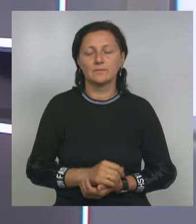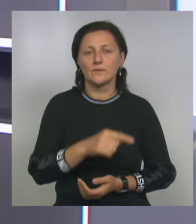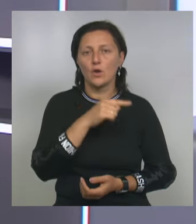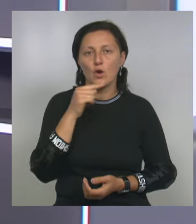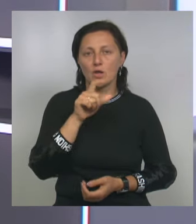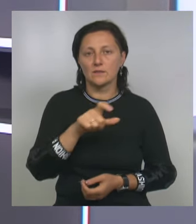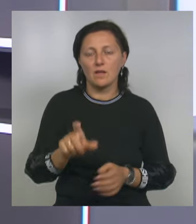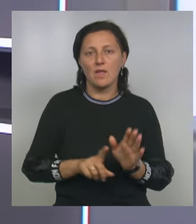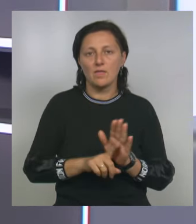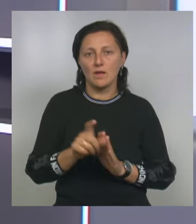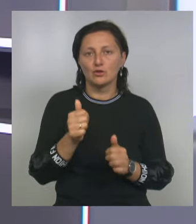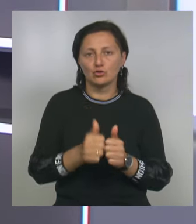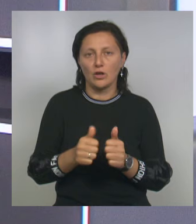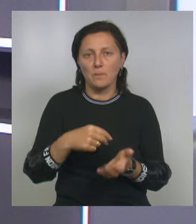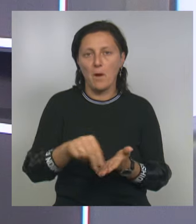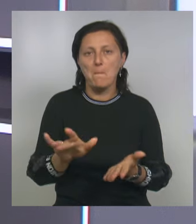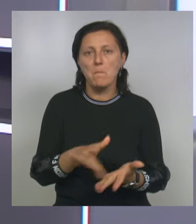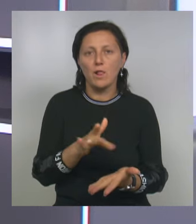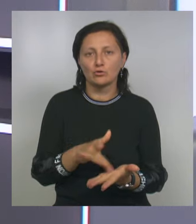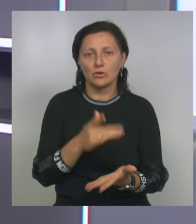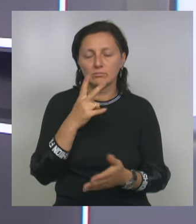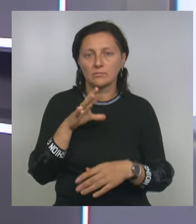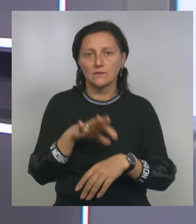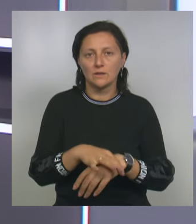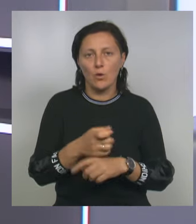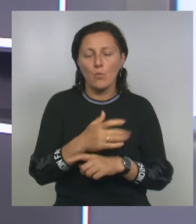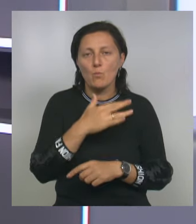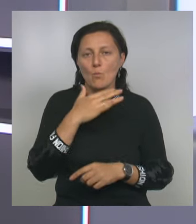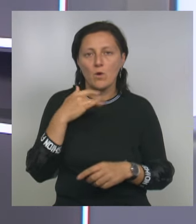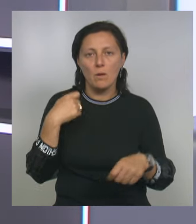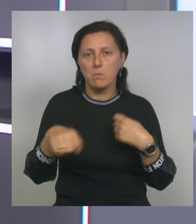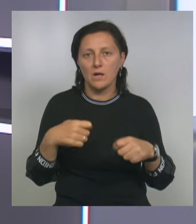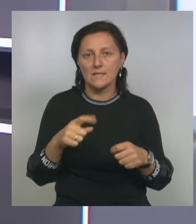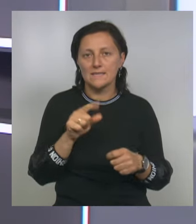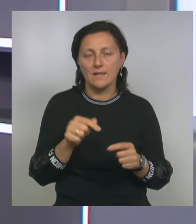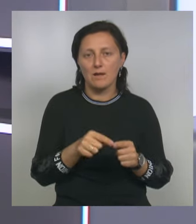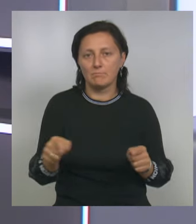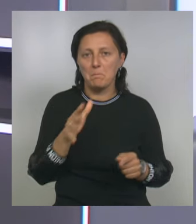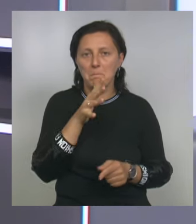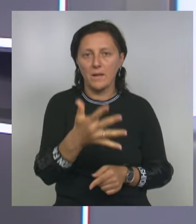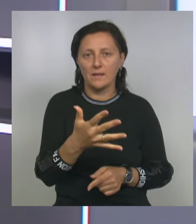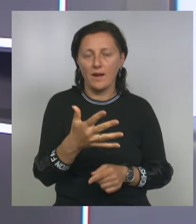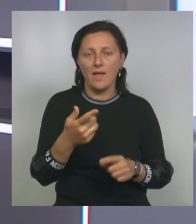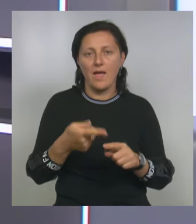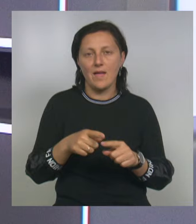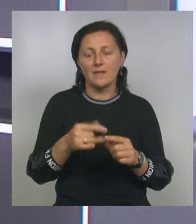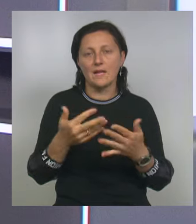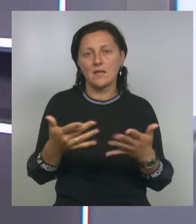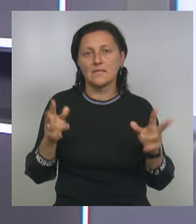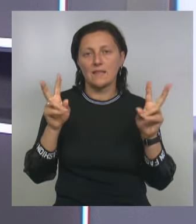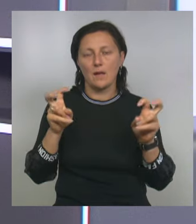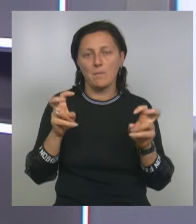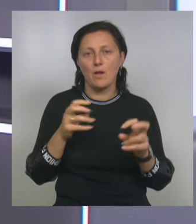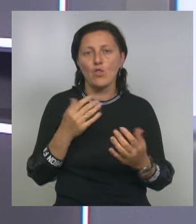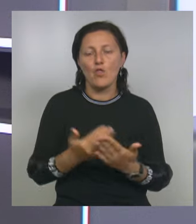стали чаще покупать планшеты. В стране зафиксированы их рекордные продажи за последние 5 лет. Эту и другие темы обсудим в